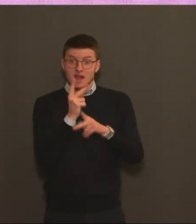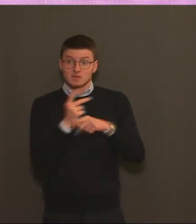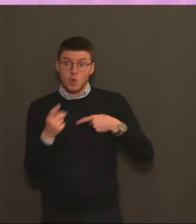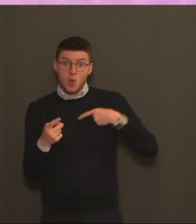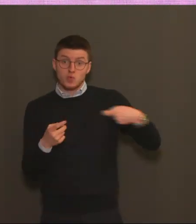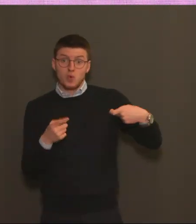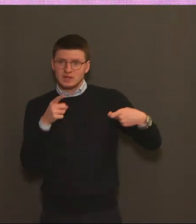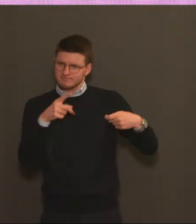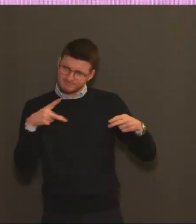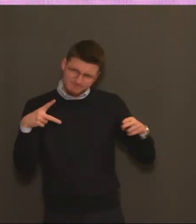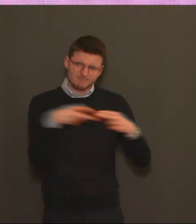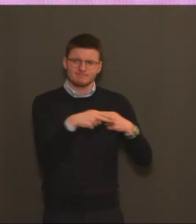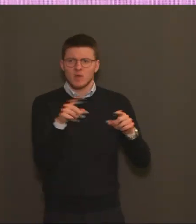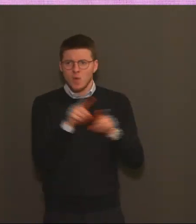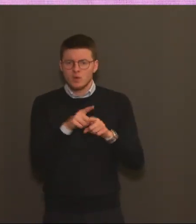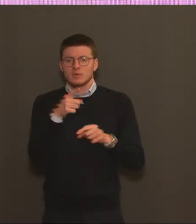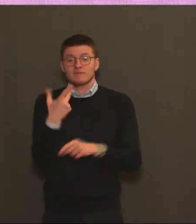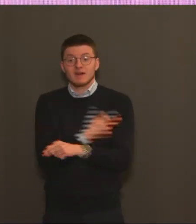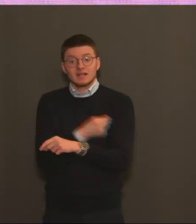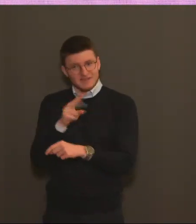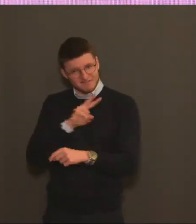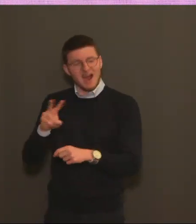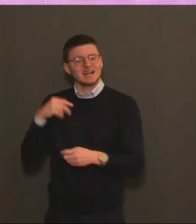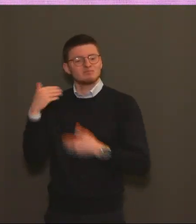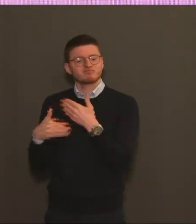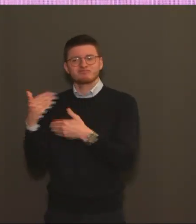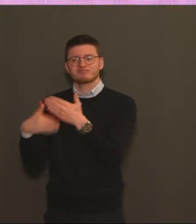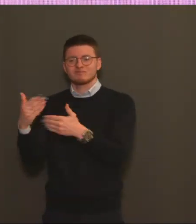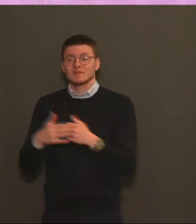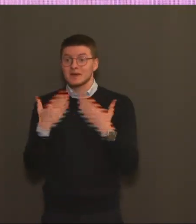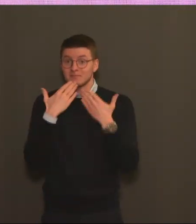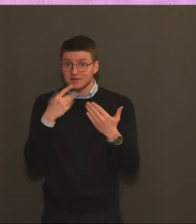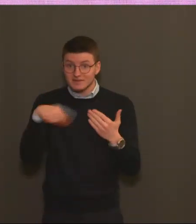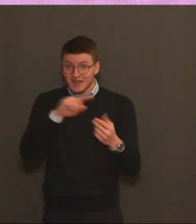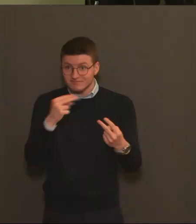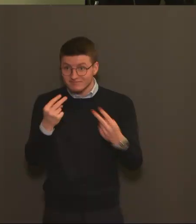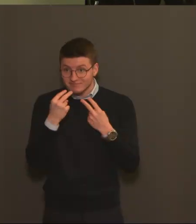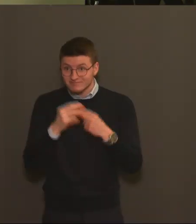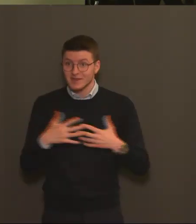verlopen. Dank u voor uw aandacht en ik wens u alvast een prettig weekend.